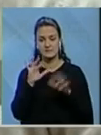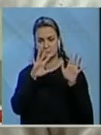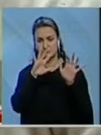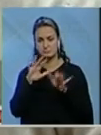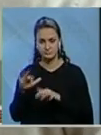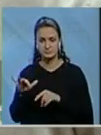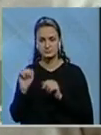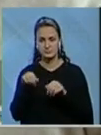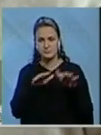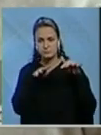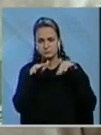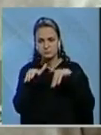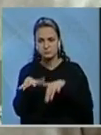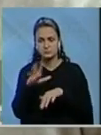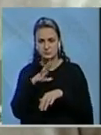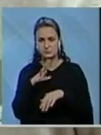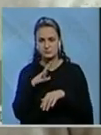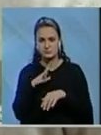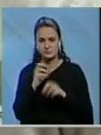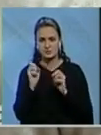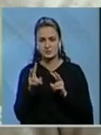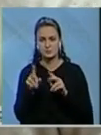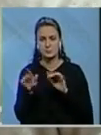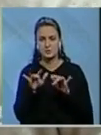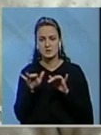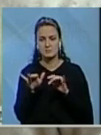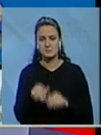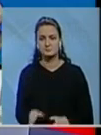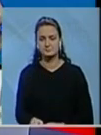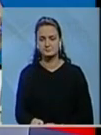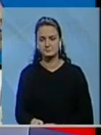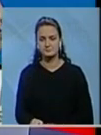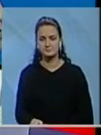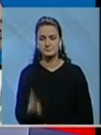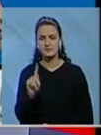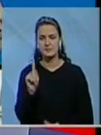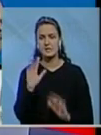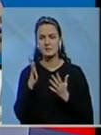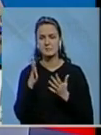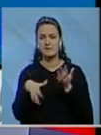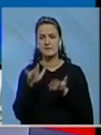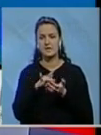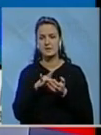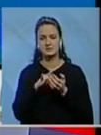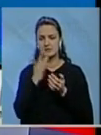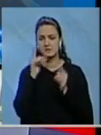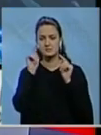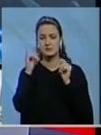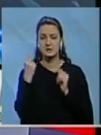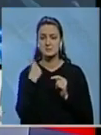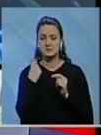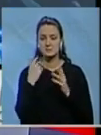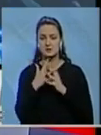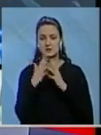თოვლის ზოლების ფორმირება და მეწყრულ ვარცხოფული პროცესების გააქტიურება. Terahteba Quaknis Parglebs Garet, Tres Didi